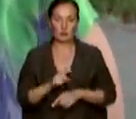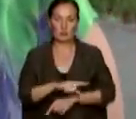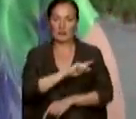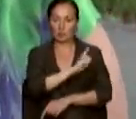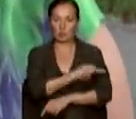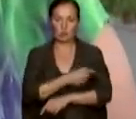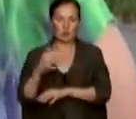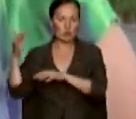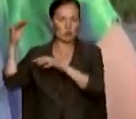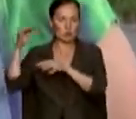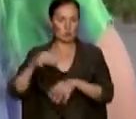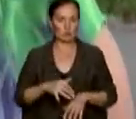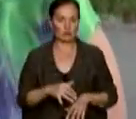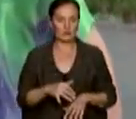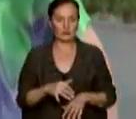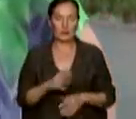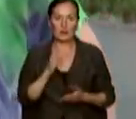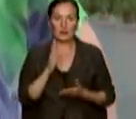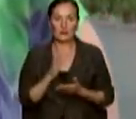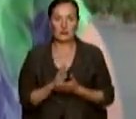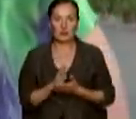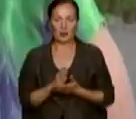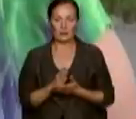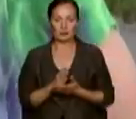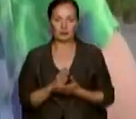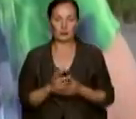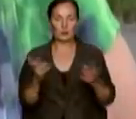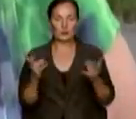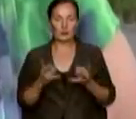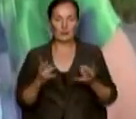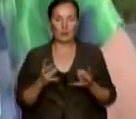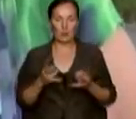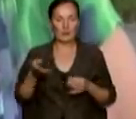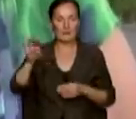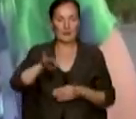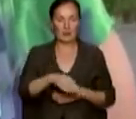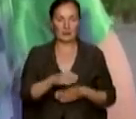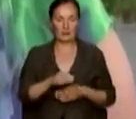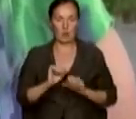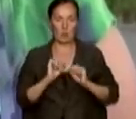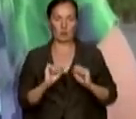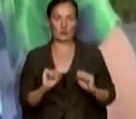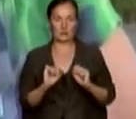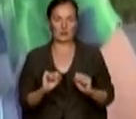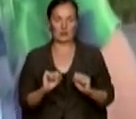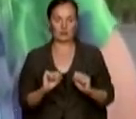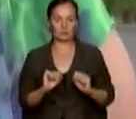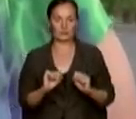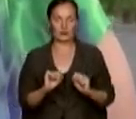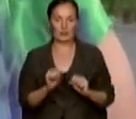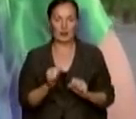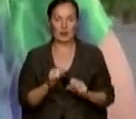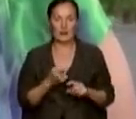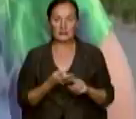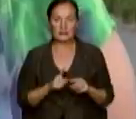який потребує берегоукріплення. Значить, питання це надзвичайно складне,